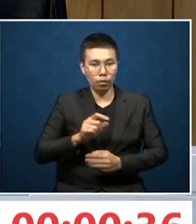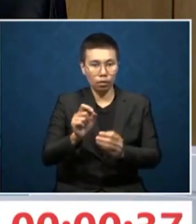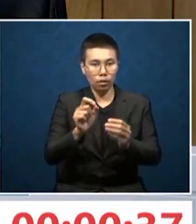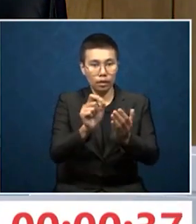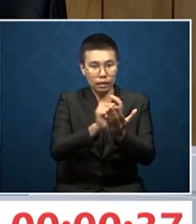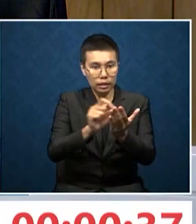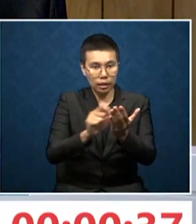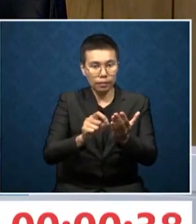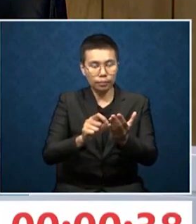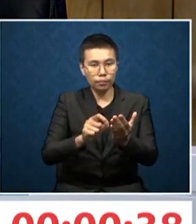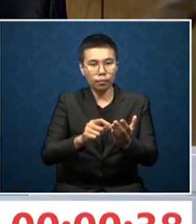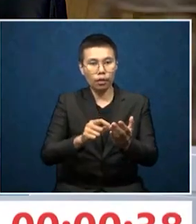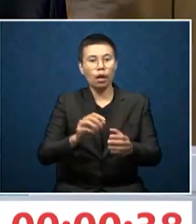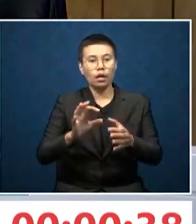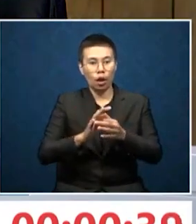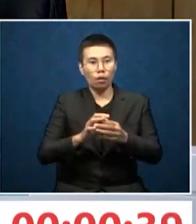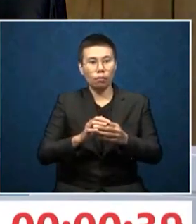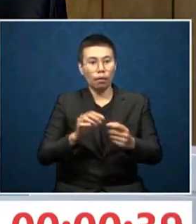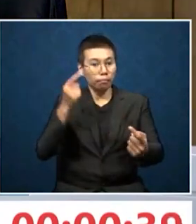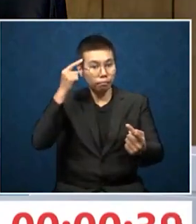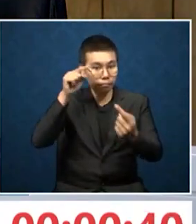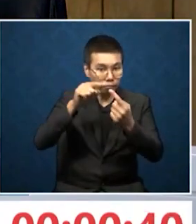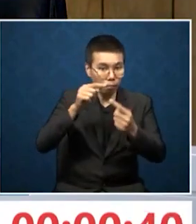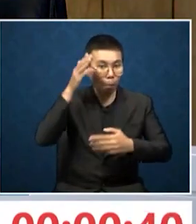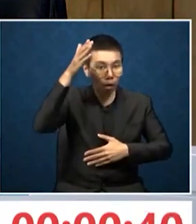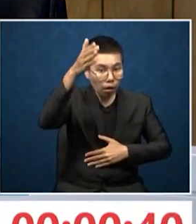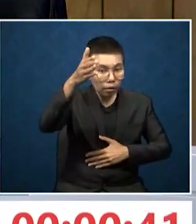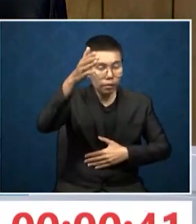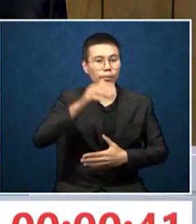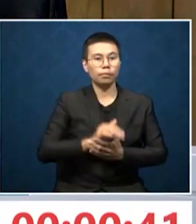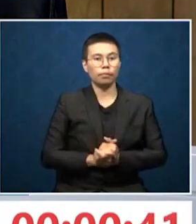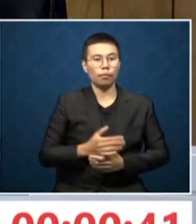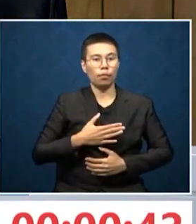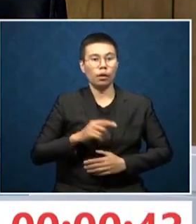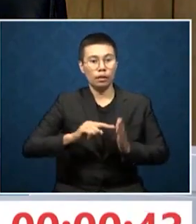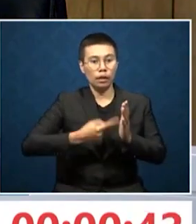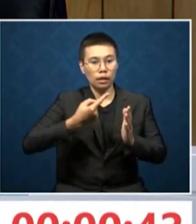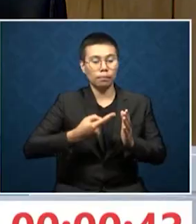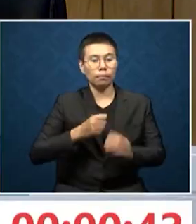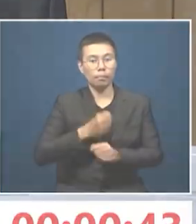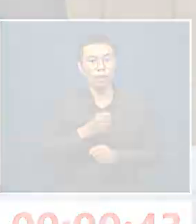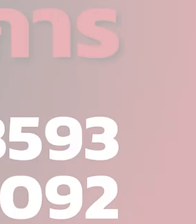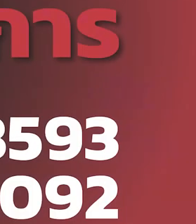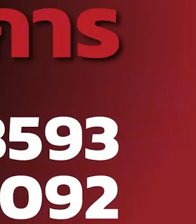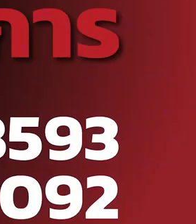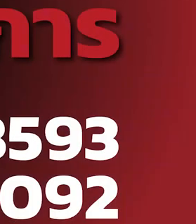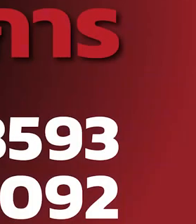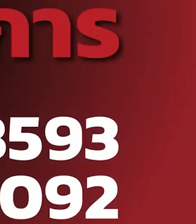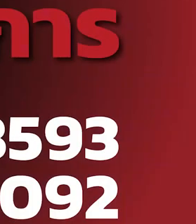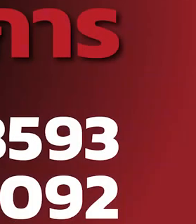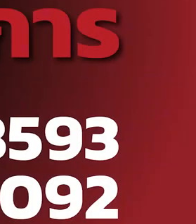ลยาณมิตรที่นั่งอยู่ด้านหลังด้วยกันผมพยายามที่จะปรับปรุงทัศนคติและความร่วมมือกัน